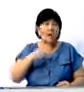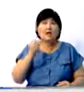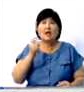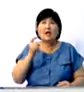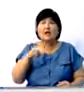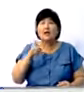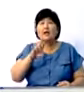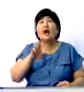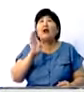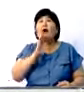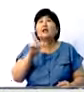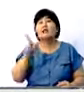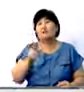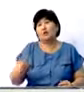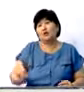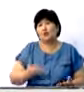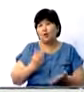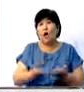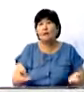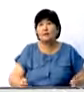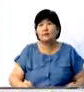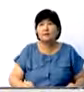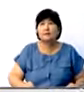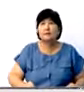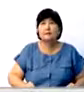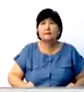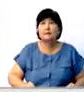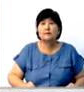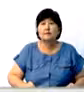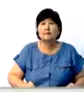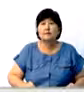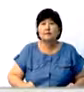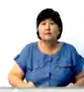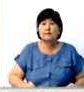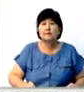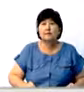кентінде анасымен бірге тұрған. Ақерке Берікбекқызы, Нұрлыбек Нұрмахан, Қызылорда телеарнасы.